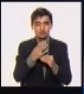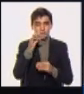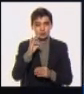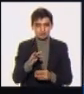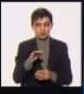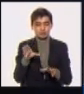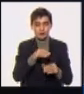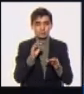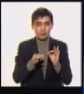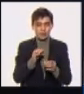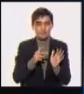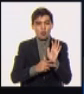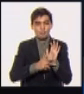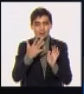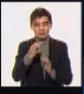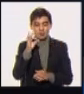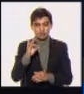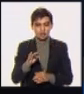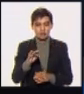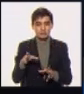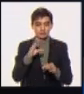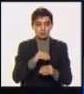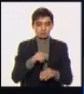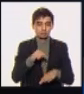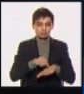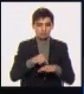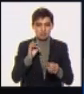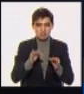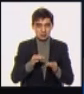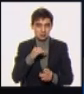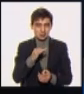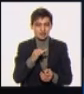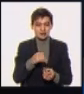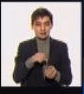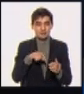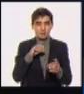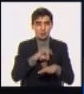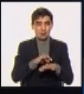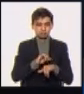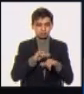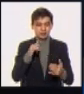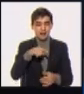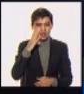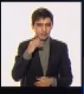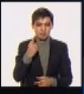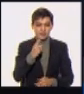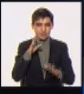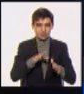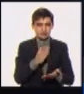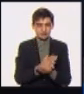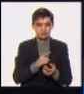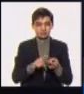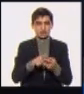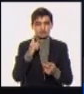и у 85 процентов больных состояние стабильное лидер по количеству зараженных по-прежнему алматы-1